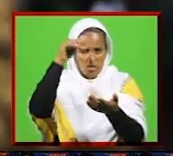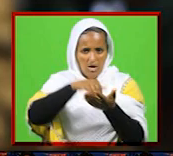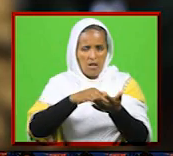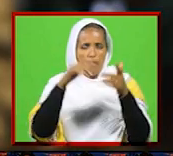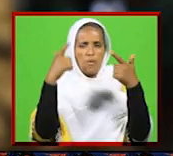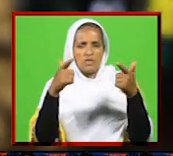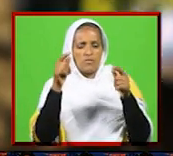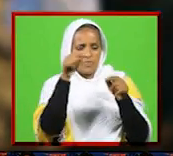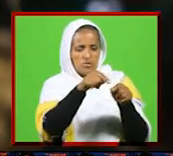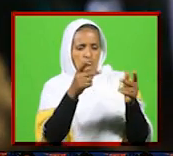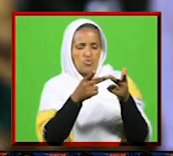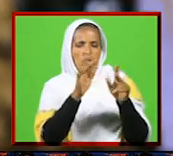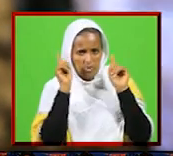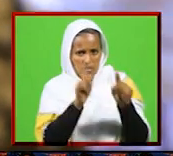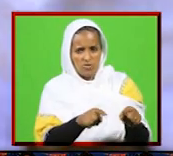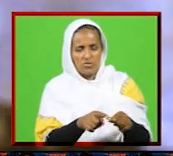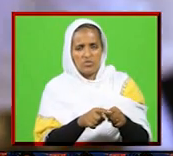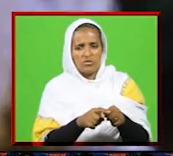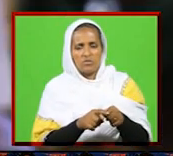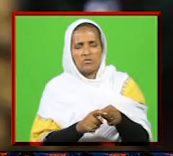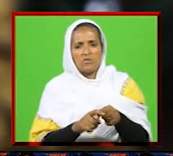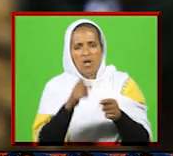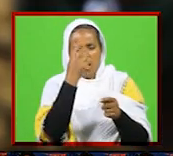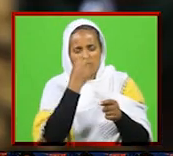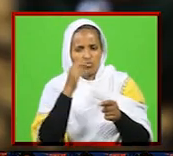ተመልሼ እንደገና በአጋጣሚ ዝም ብዬ መጣሁ ወደዚህ